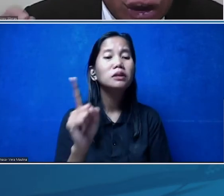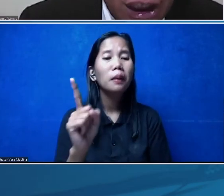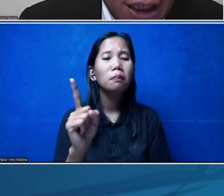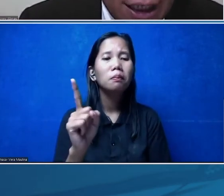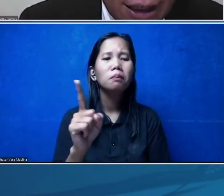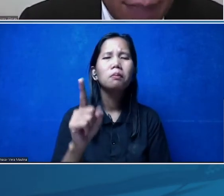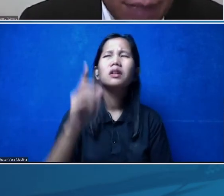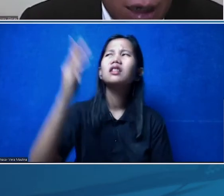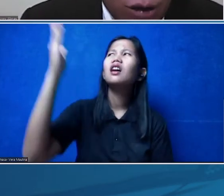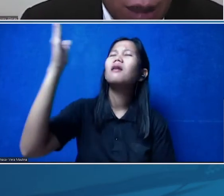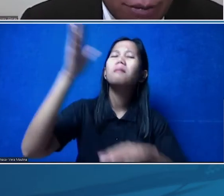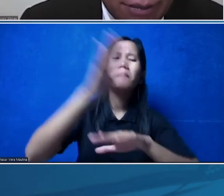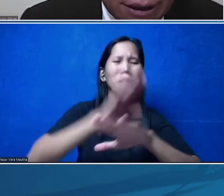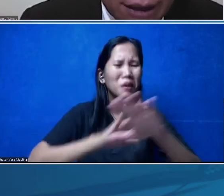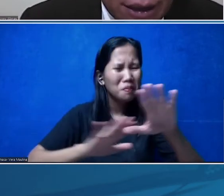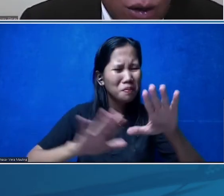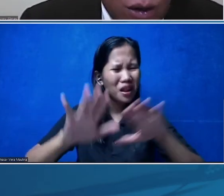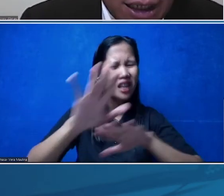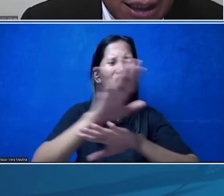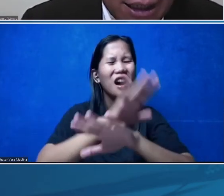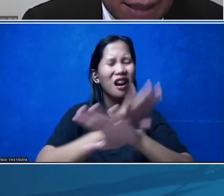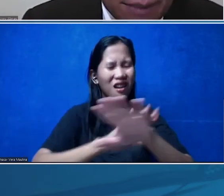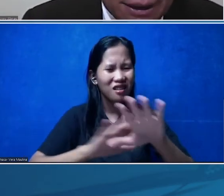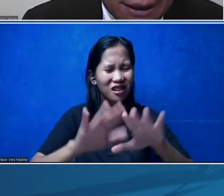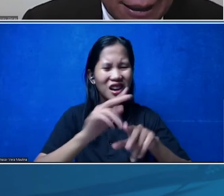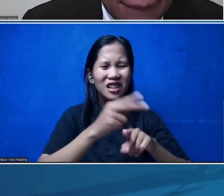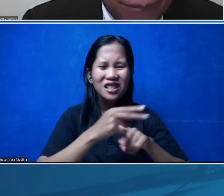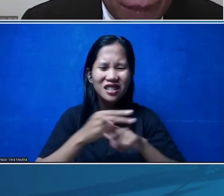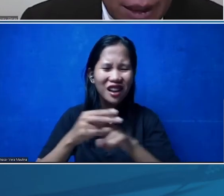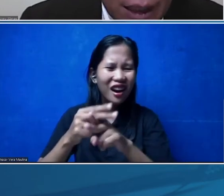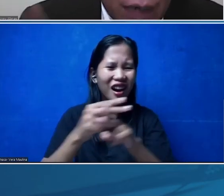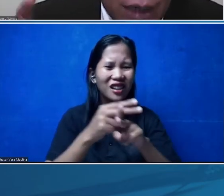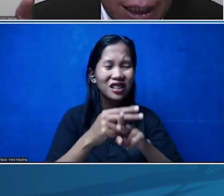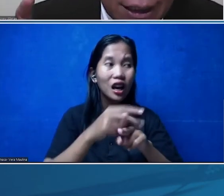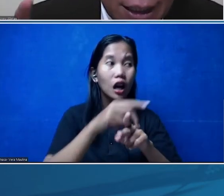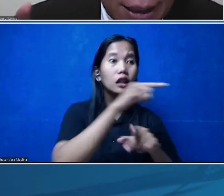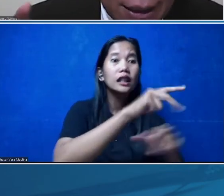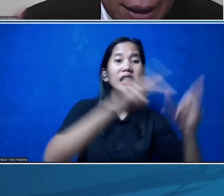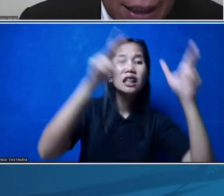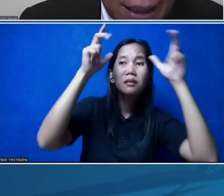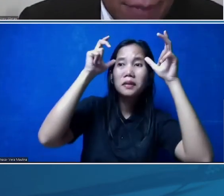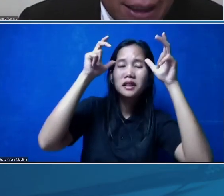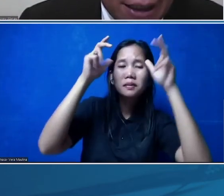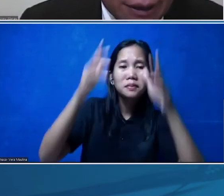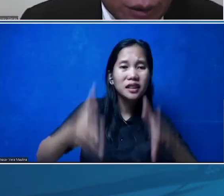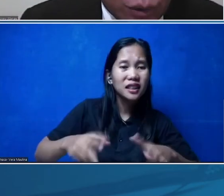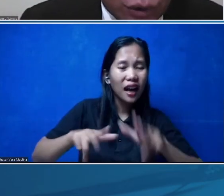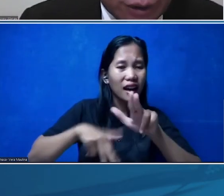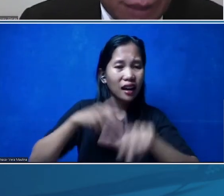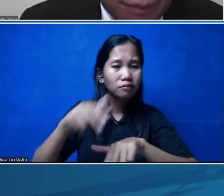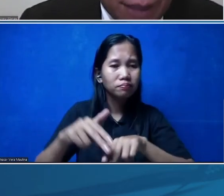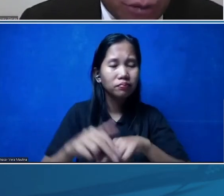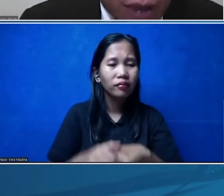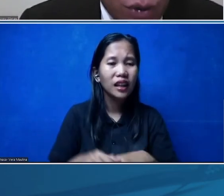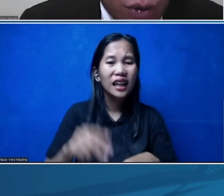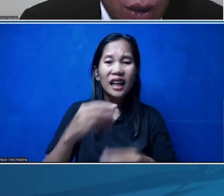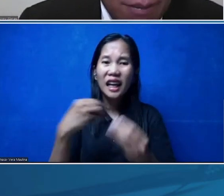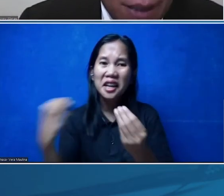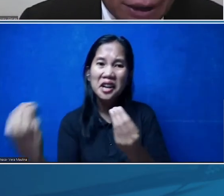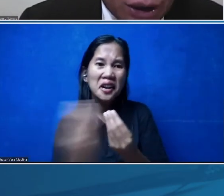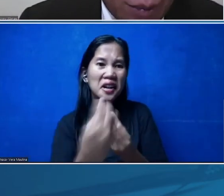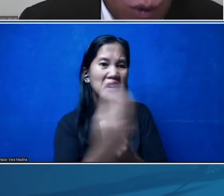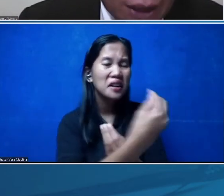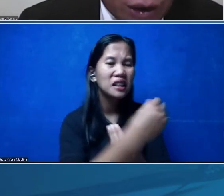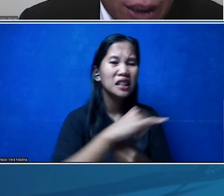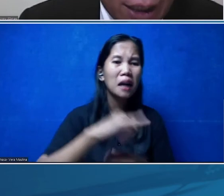singa ia mengamuk dan mencari orang yang dapat ditelannya lawanlah dia dengan iman yang Teguh sebab kamu tahu bahwa